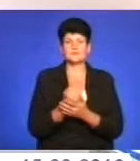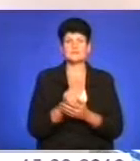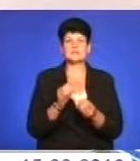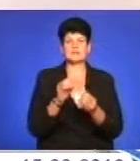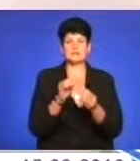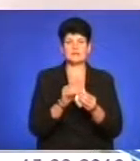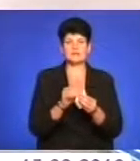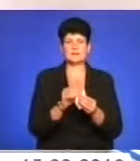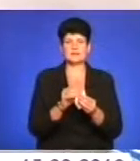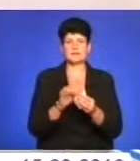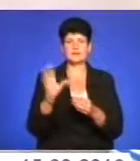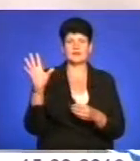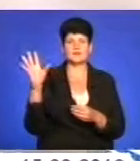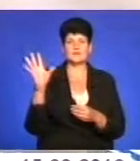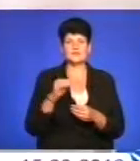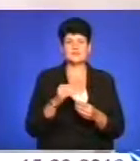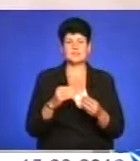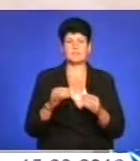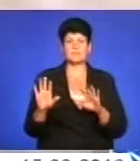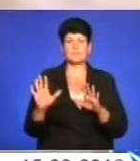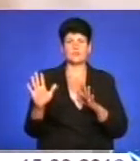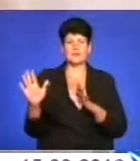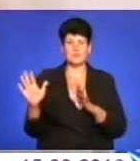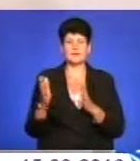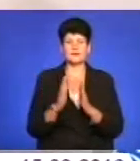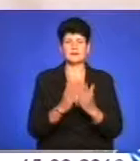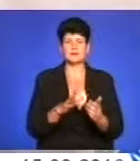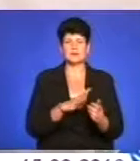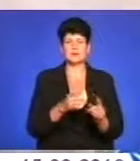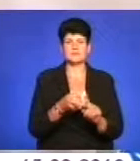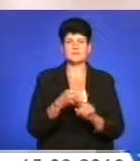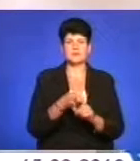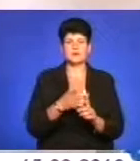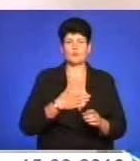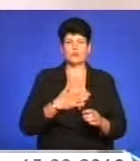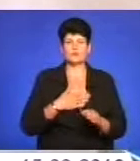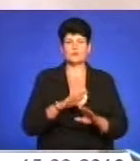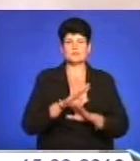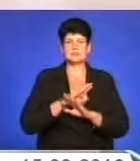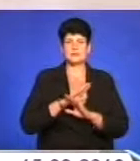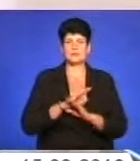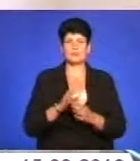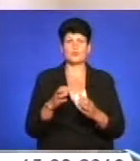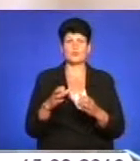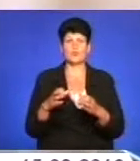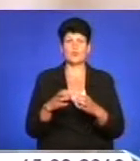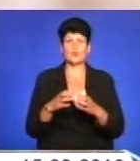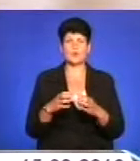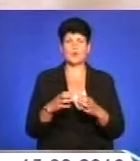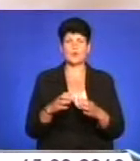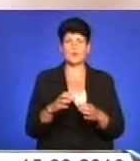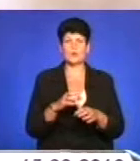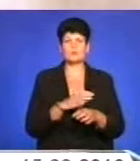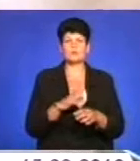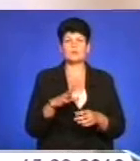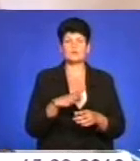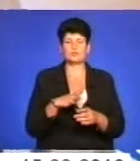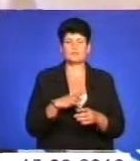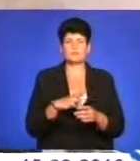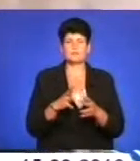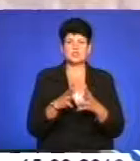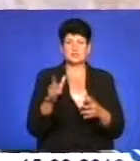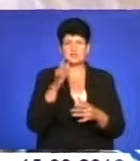майже всі події. Книга була присвячена моєму загиблому командиру Денису Томіловичу, з яким я провів більшість часу поруч з